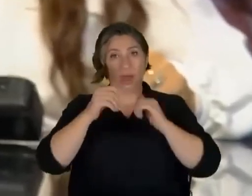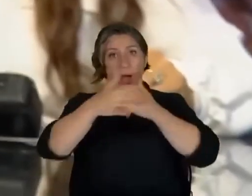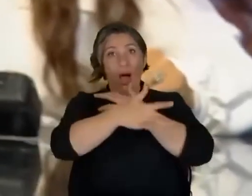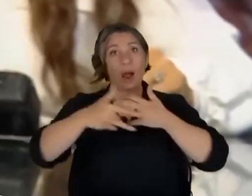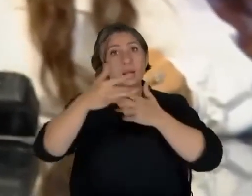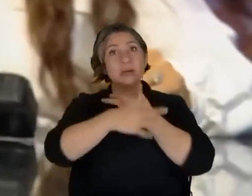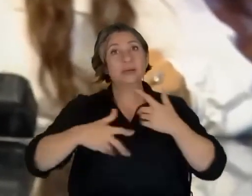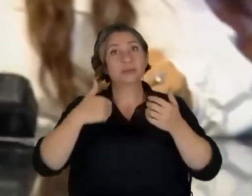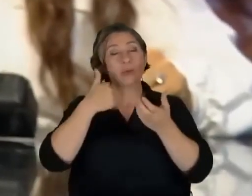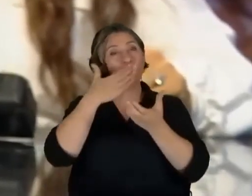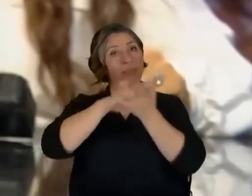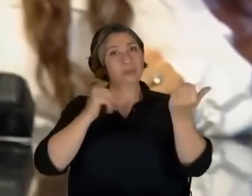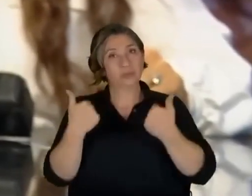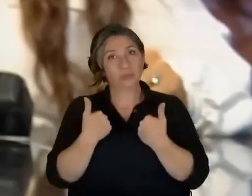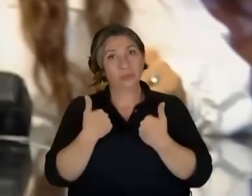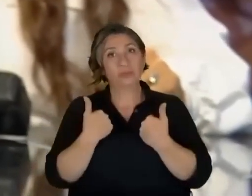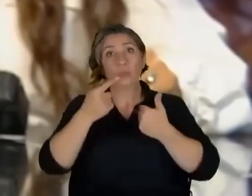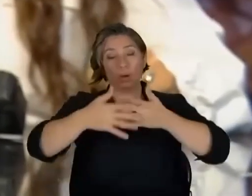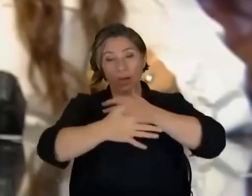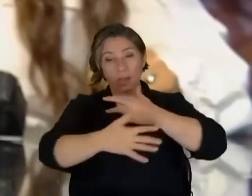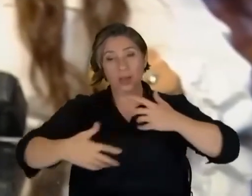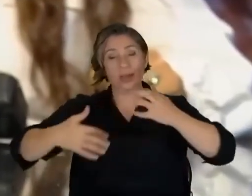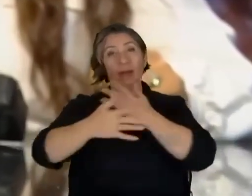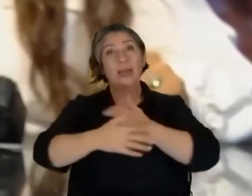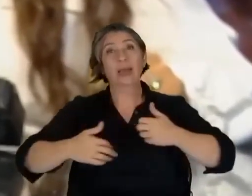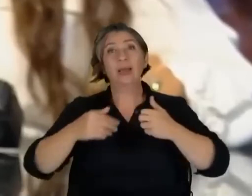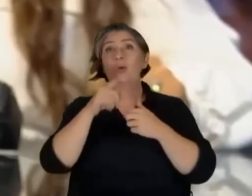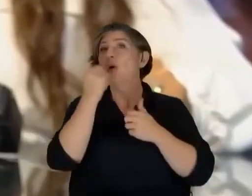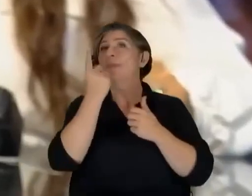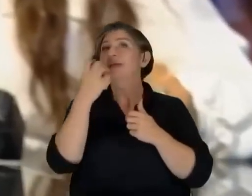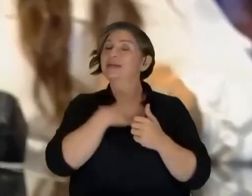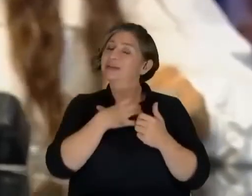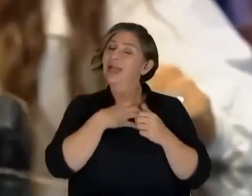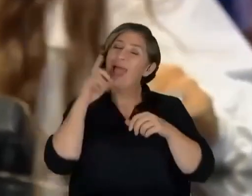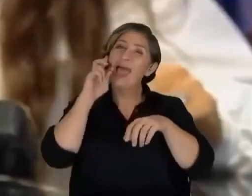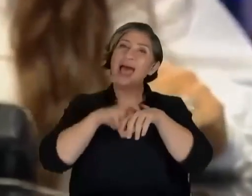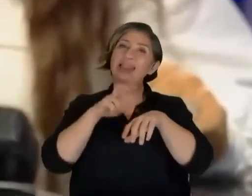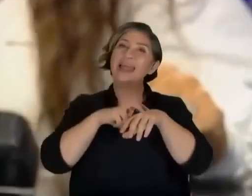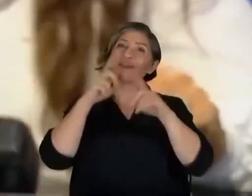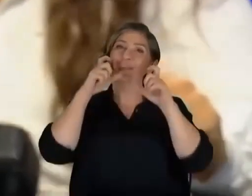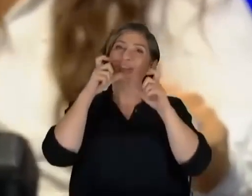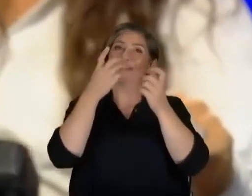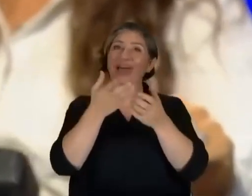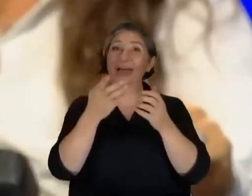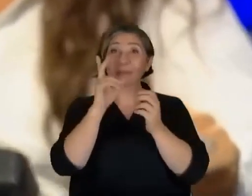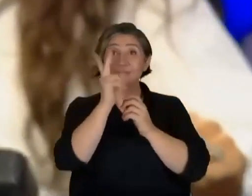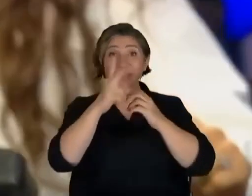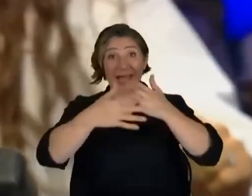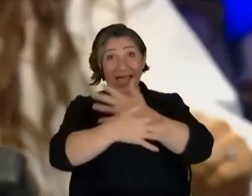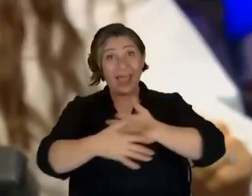zaten. Evet, arp bölümünden mezunum. O da arpımla öyle bir hatıra fotoğrafı çektim.